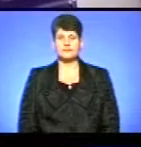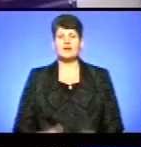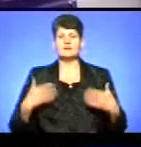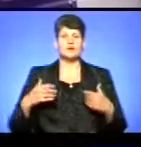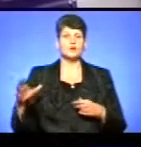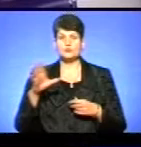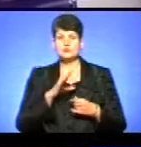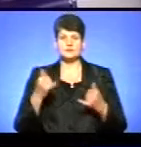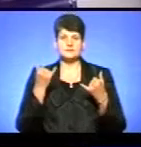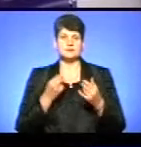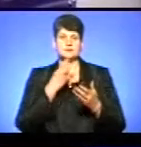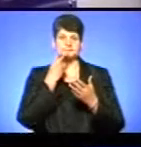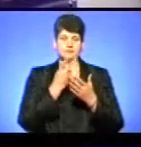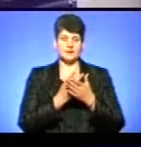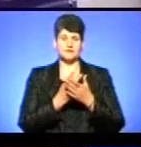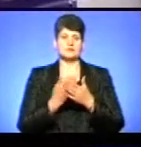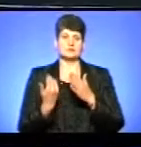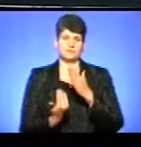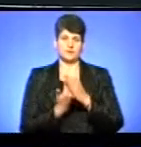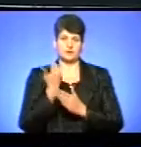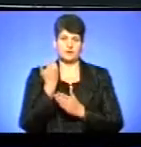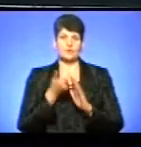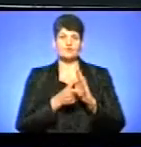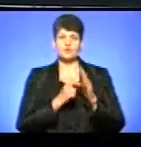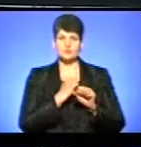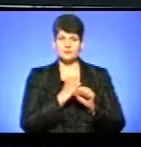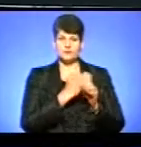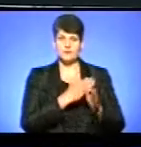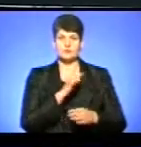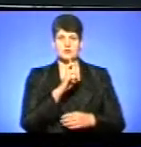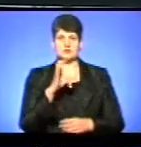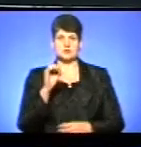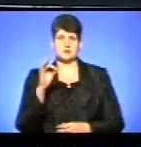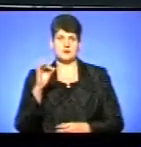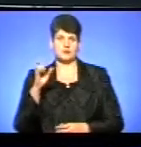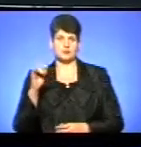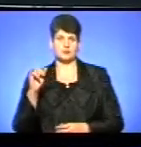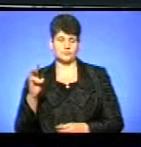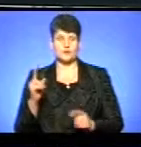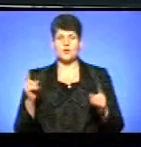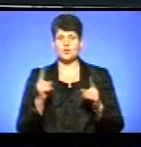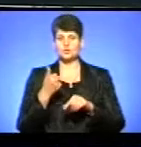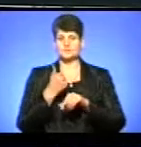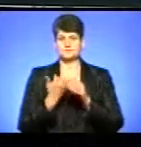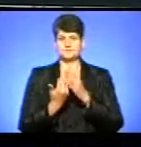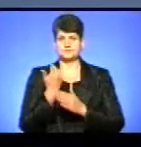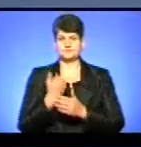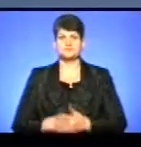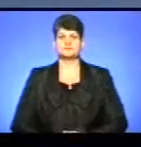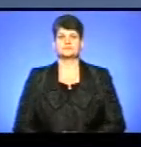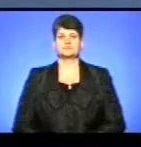Вітаю усіх, хто до нас приєднався. Ви дивитесь новини у студії Богдана Сарабун. Коротко про головні події.